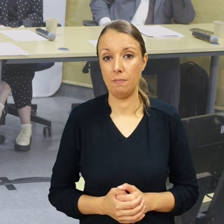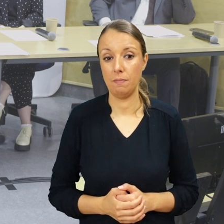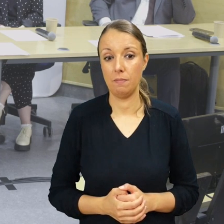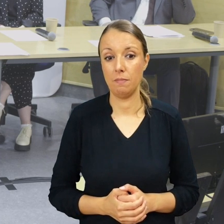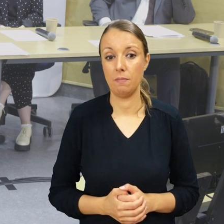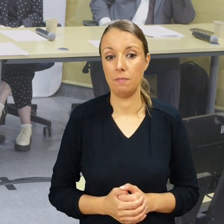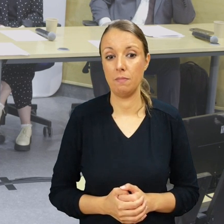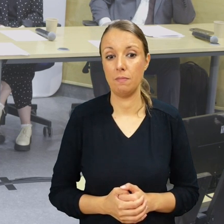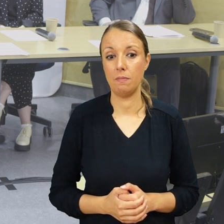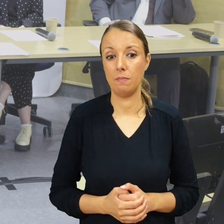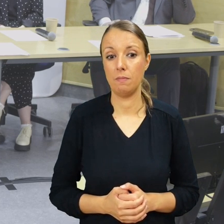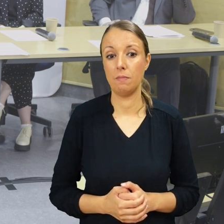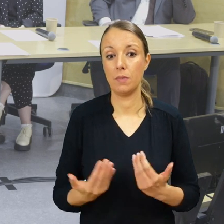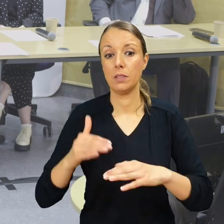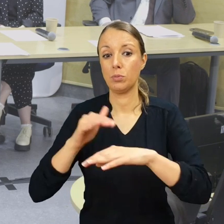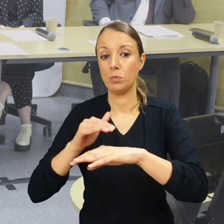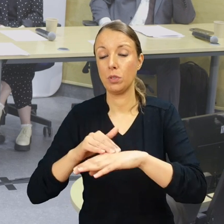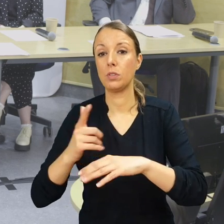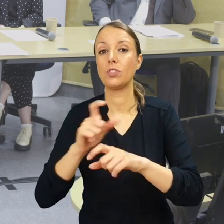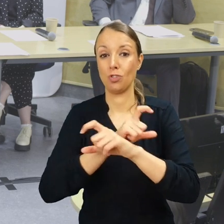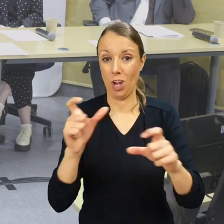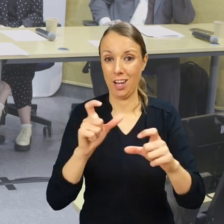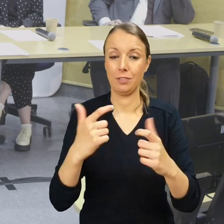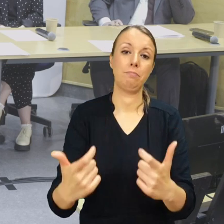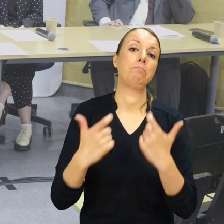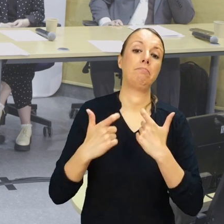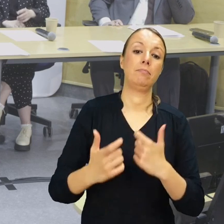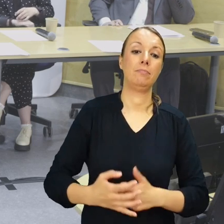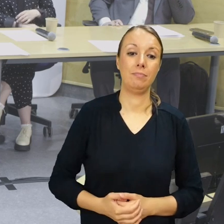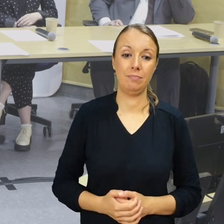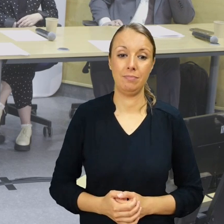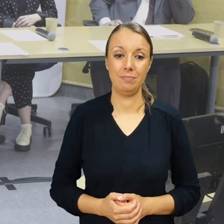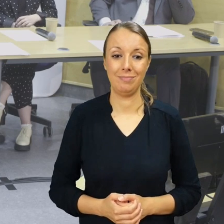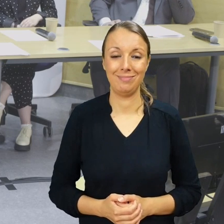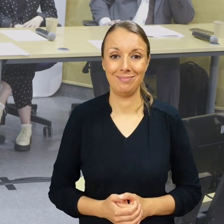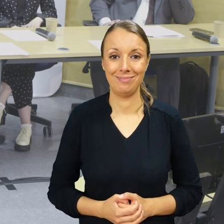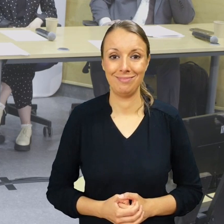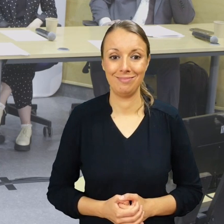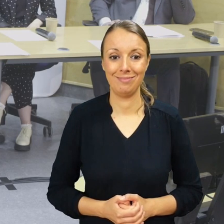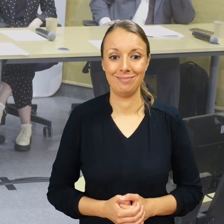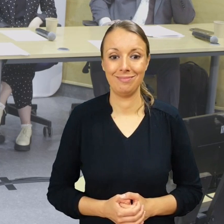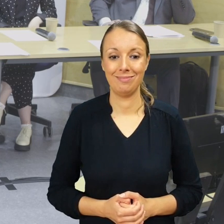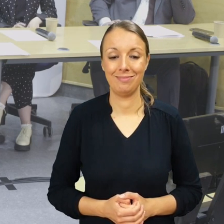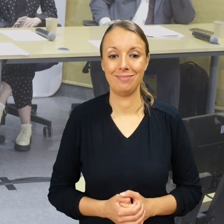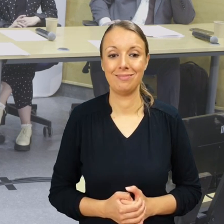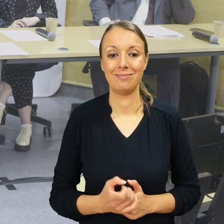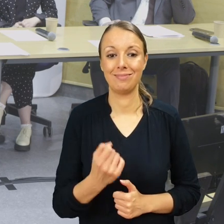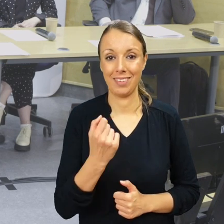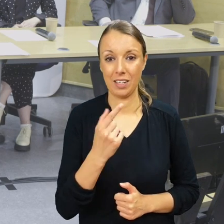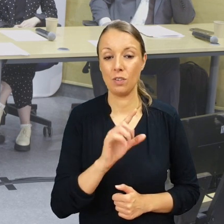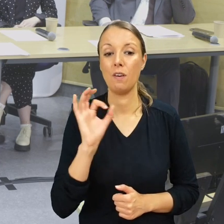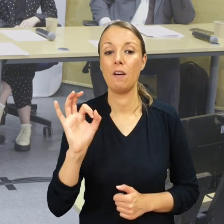tak mówię, no nie ma czasu, czas ma nas. Nie, broń Boże, nie żartuję, przywrócę czyście. Zaraz to słuszne i pierwsze i